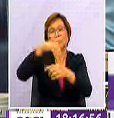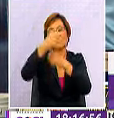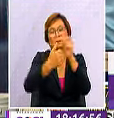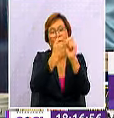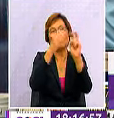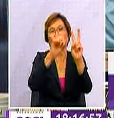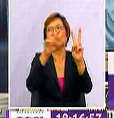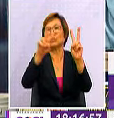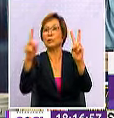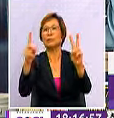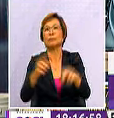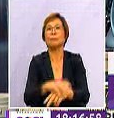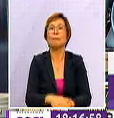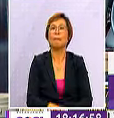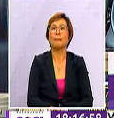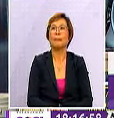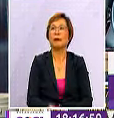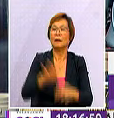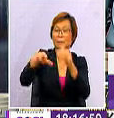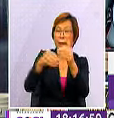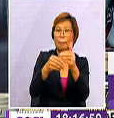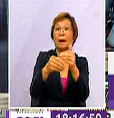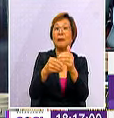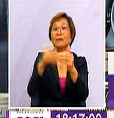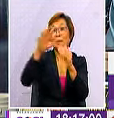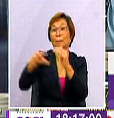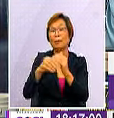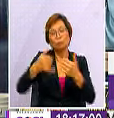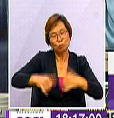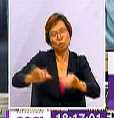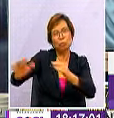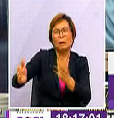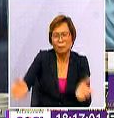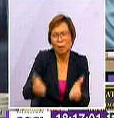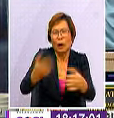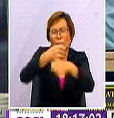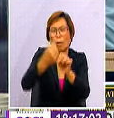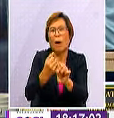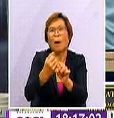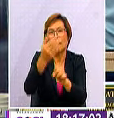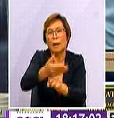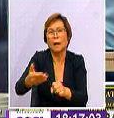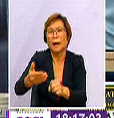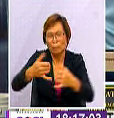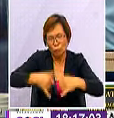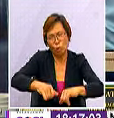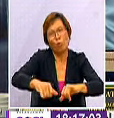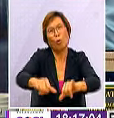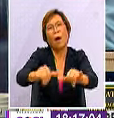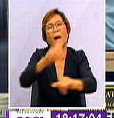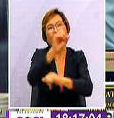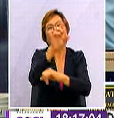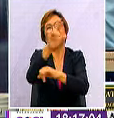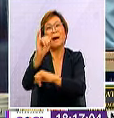tahun 2021. Sebagai tambahan, bagi terus menggalakkan terbitan produk Sustainable and Responsible Investment